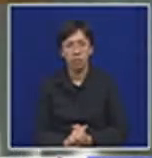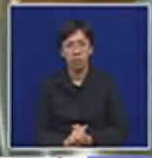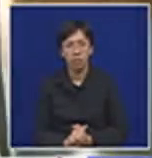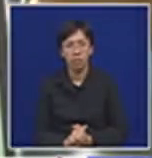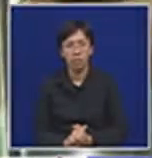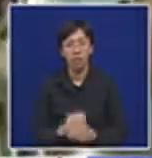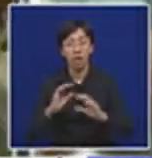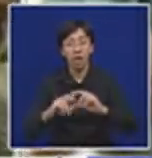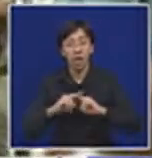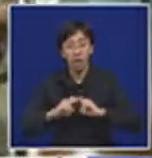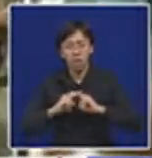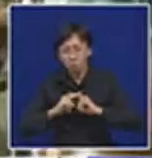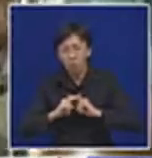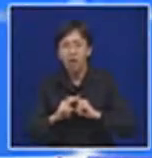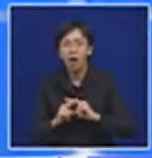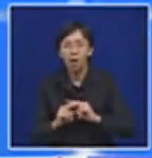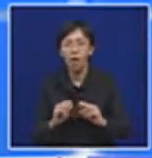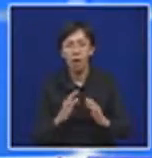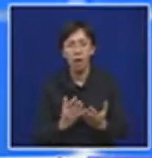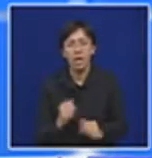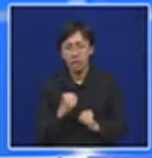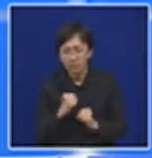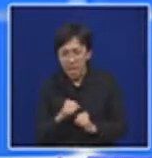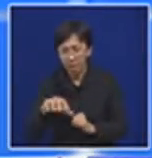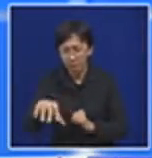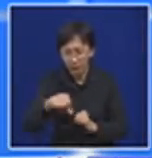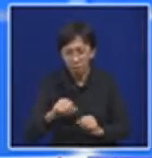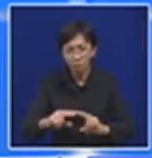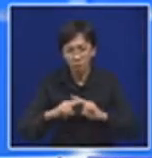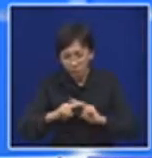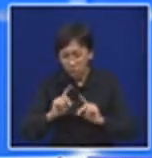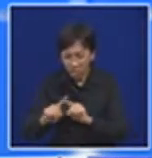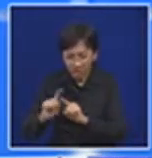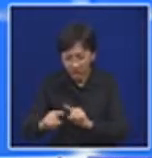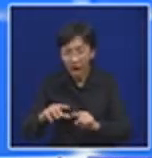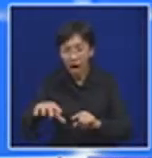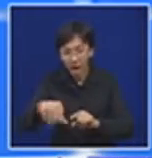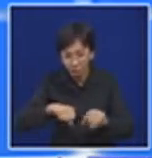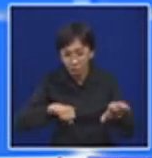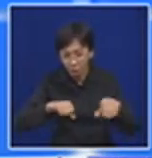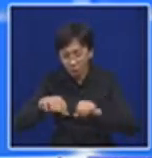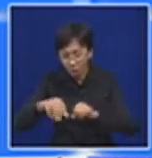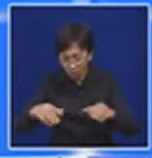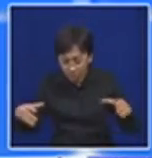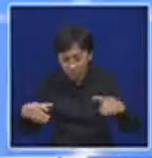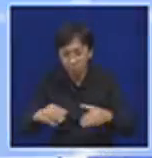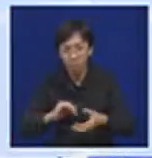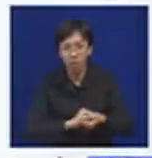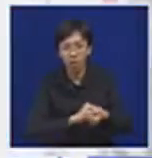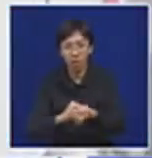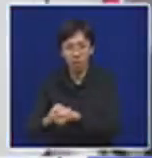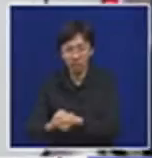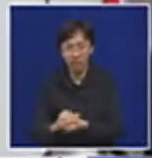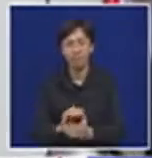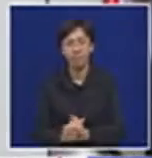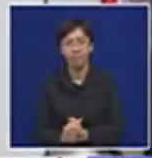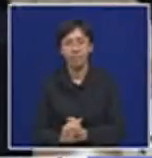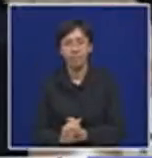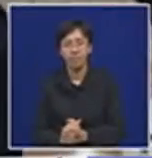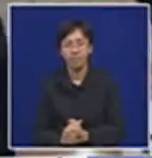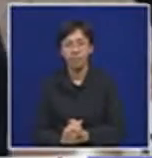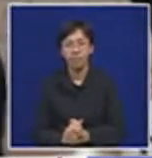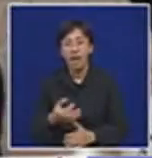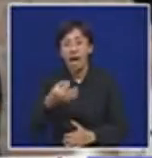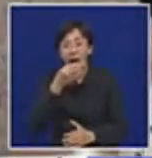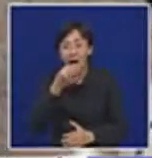ชนนี่ก็อยู่ห่างมาเราต้องดึงพลังที่แท้จริงของเขาเนี่ยมาช่วยเรา การยกระดับคุณภาพวิ